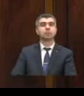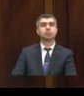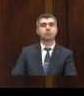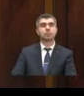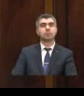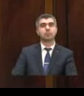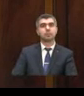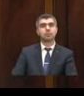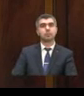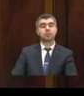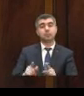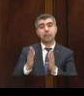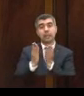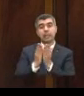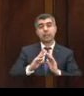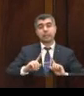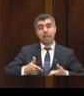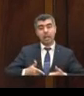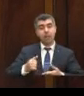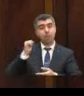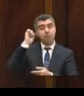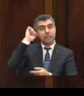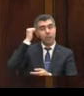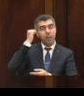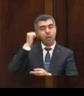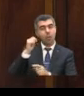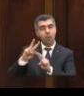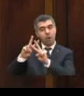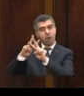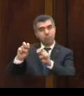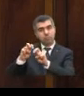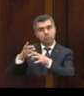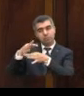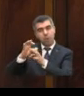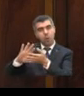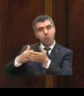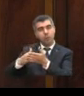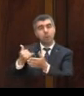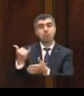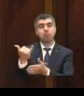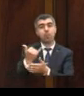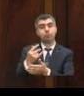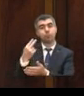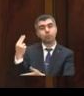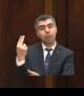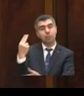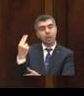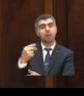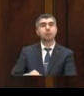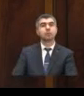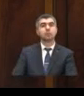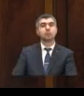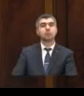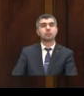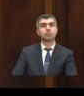لقد كان قطاع التعليم والتكوين والبحث العلمي من القطاعات الأولية والأساسية لمجتمعنا، ونحن